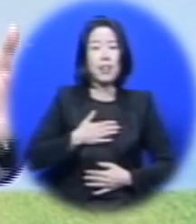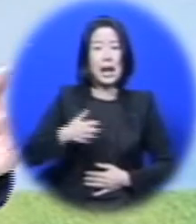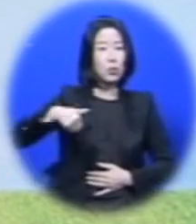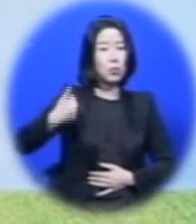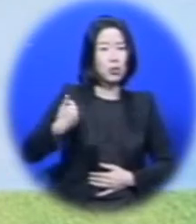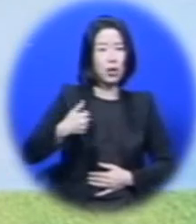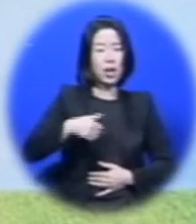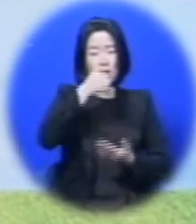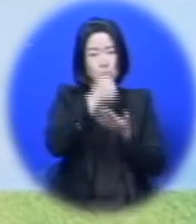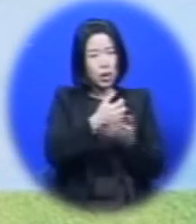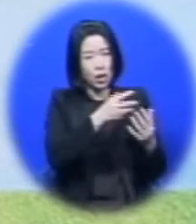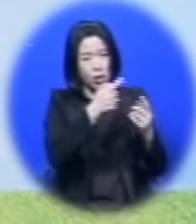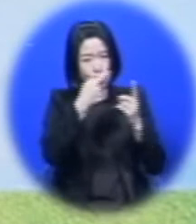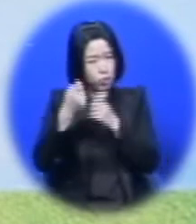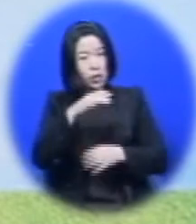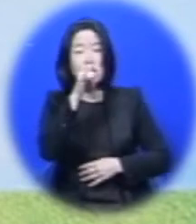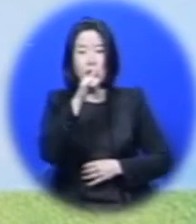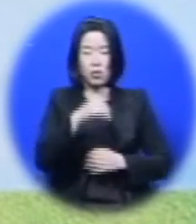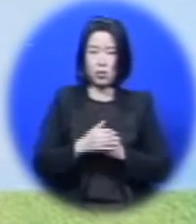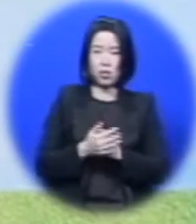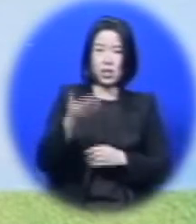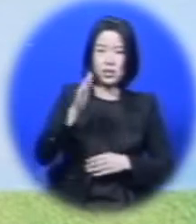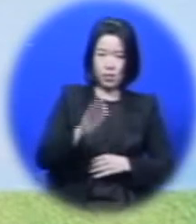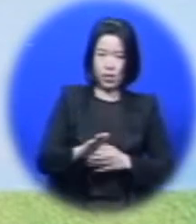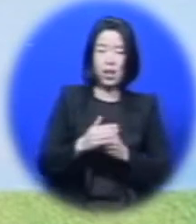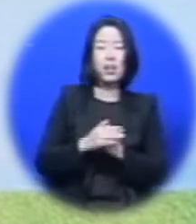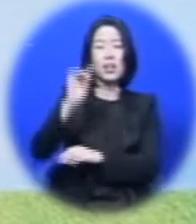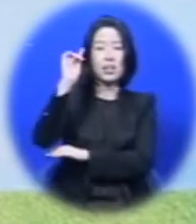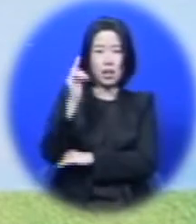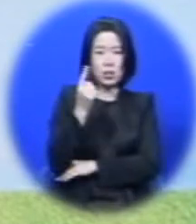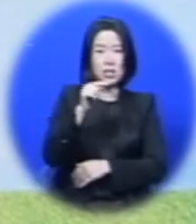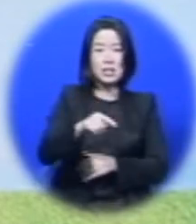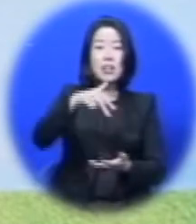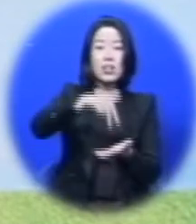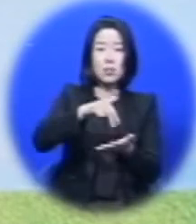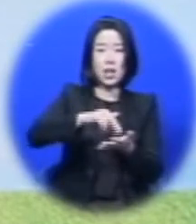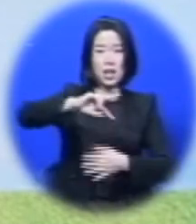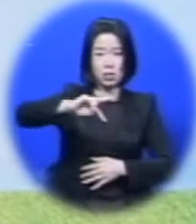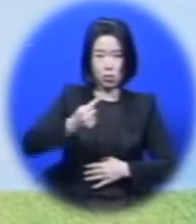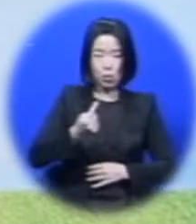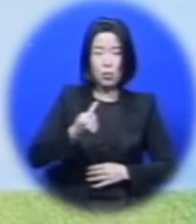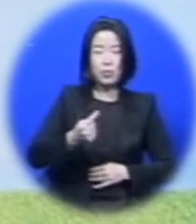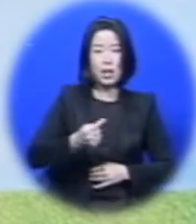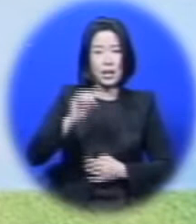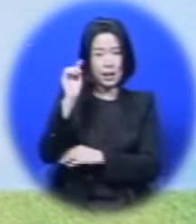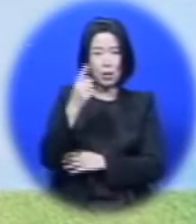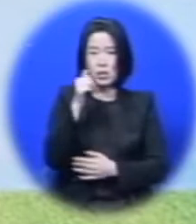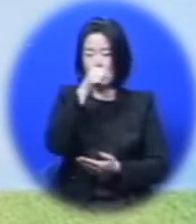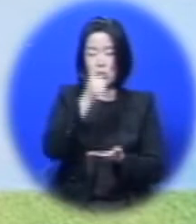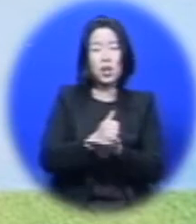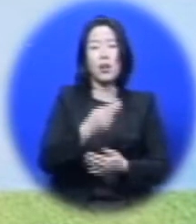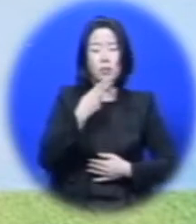죄 짓는데 휩쓸리게 되게 마련이잖아요. 그런데 다윗은 그런 처지에서도 다윗은 죄를 짓지